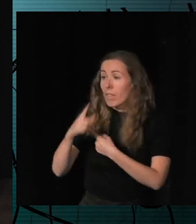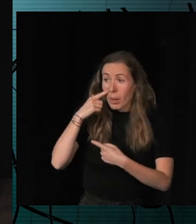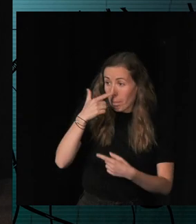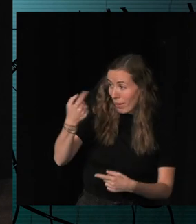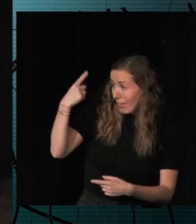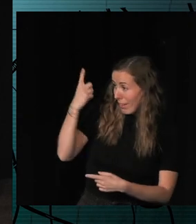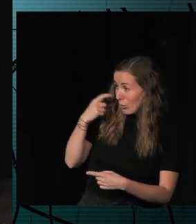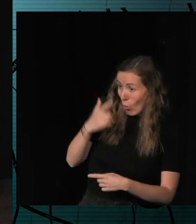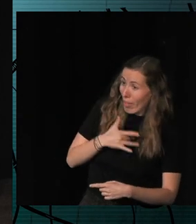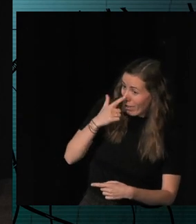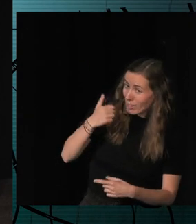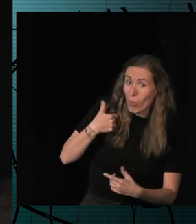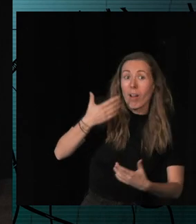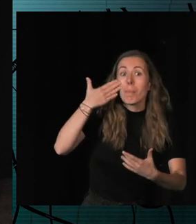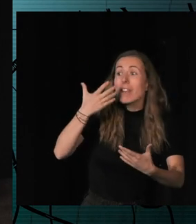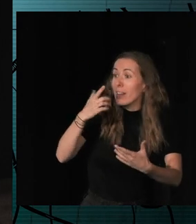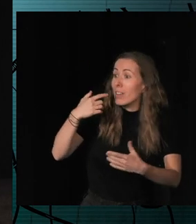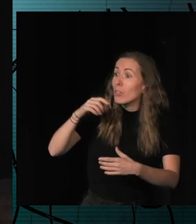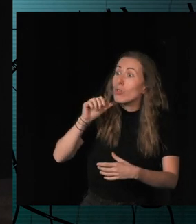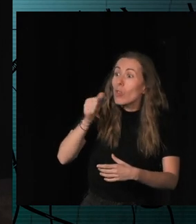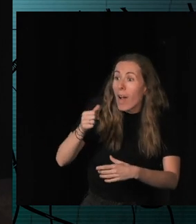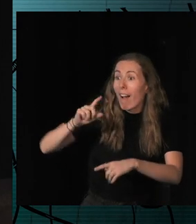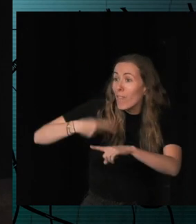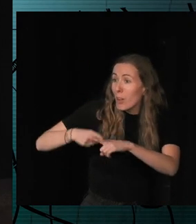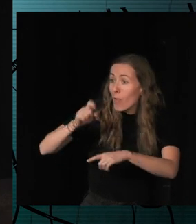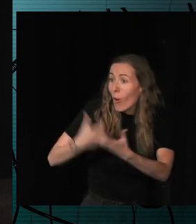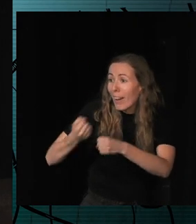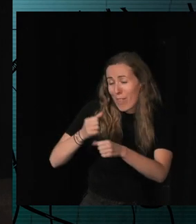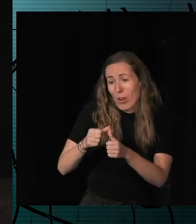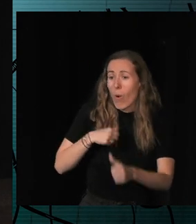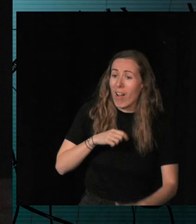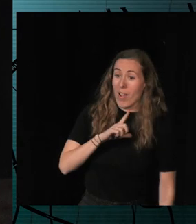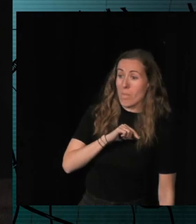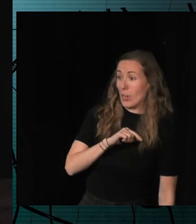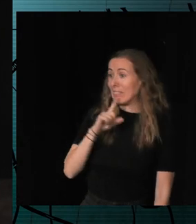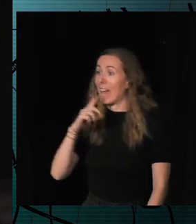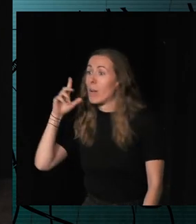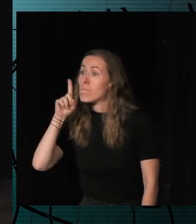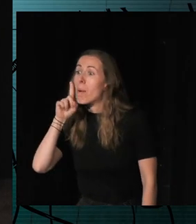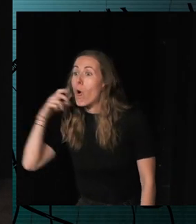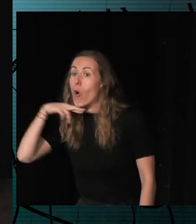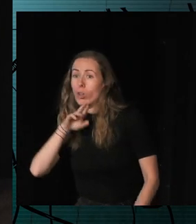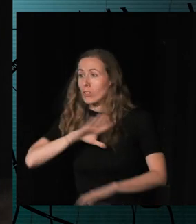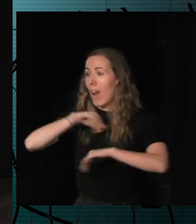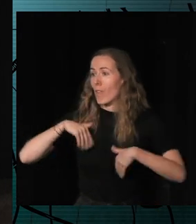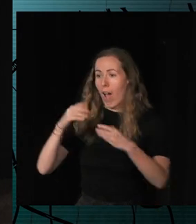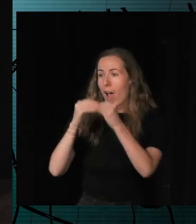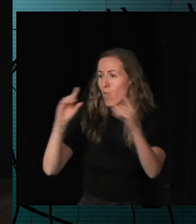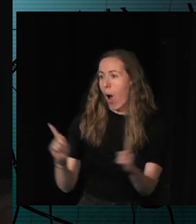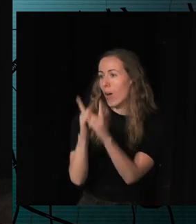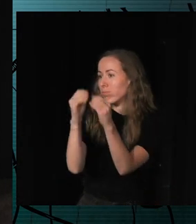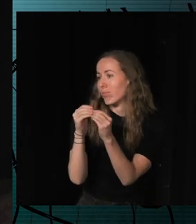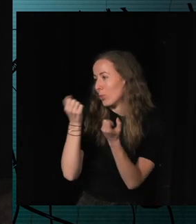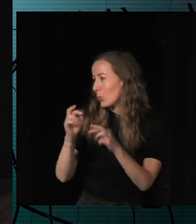intéresse allez cbil et rose finissent ensemble les élèv char ensemble mais dans le jeu en fait on finit par